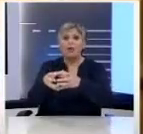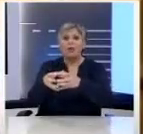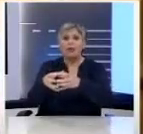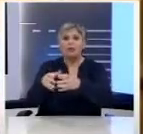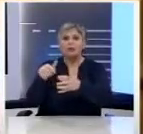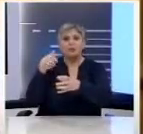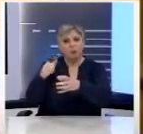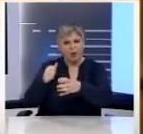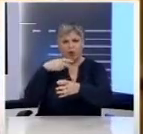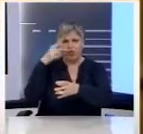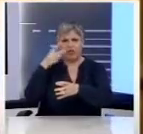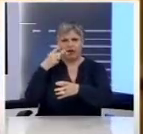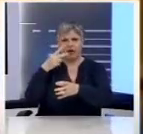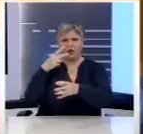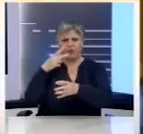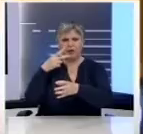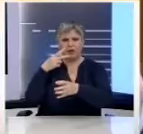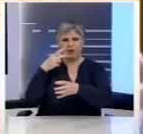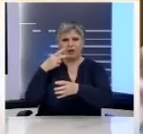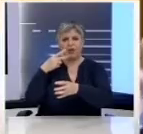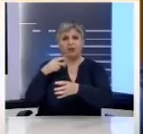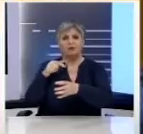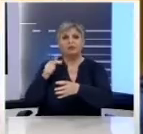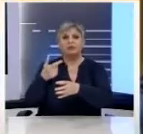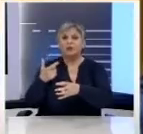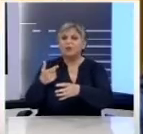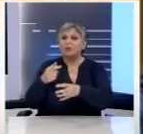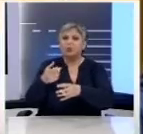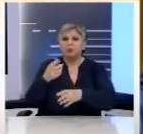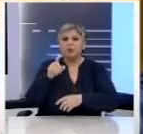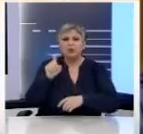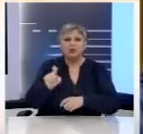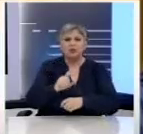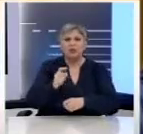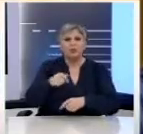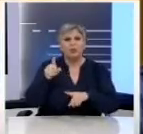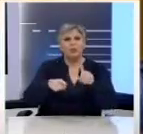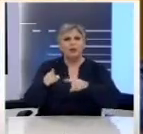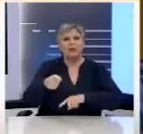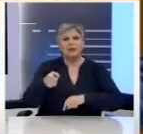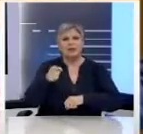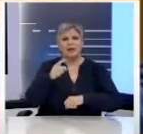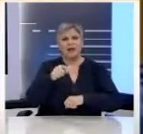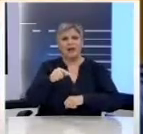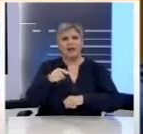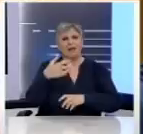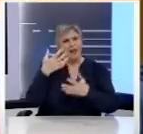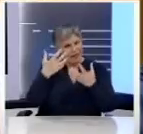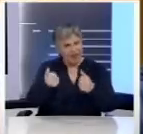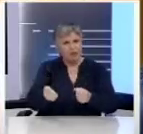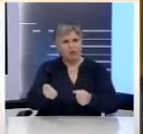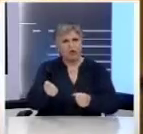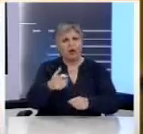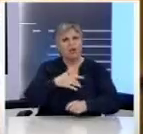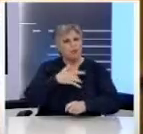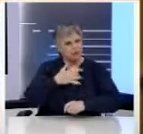έχουν αυτό το δικαίωμα με όσους πιθανώς ελάχιστος να αντιμετωπίζουν ψυχολογικά προβλήματα.